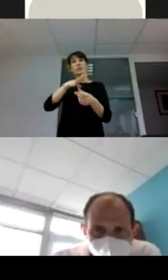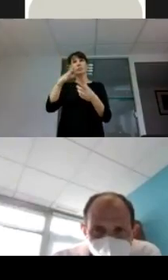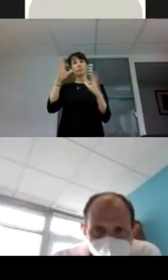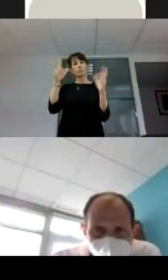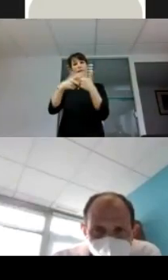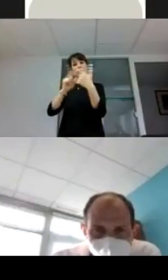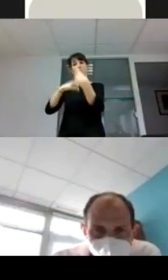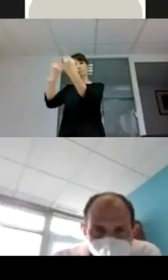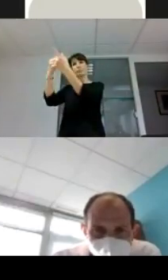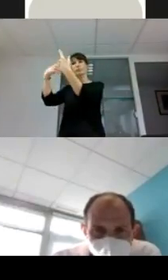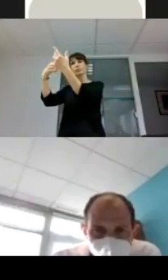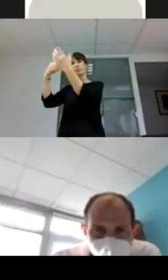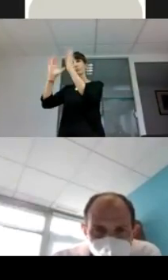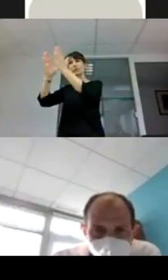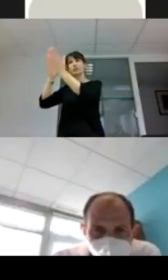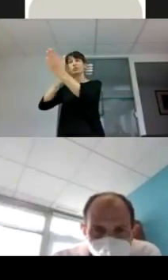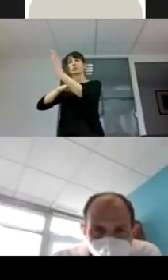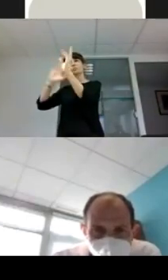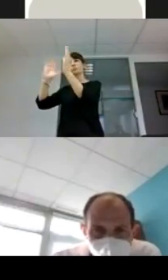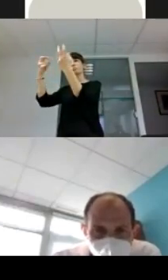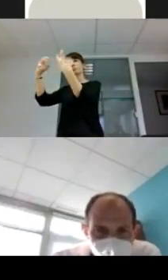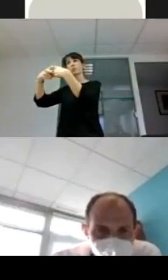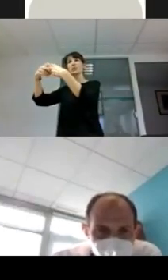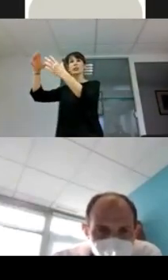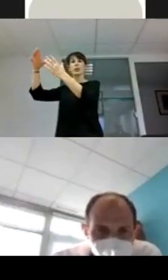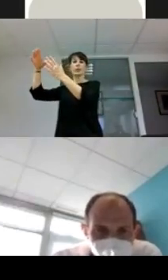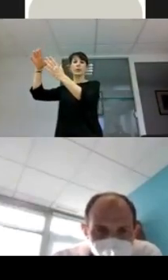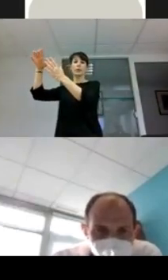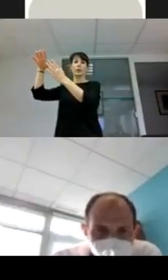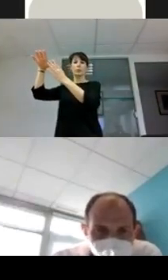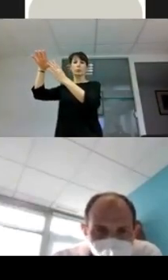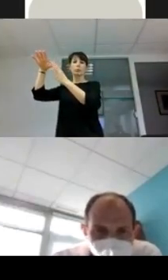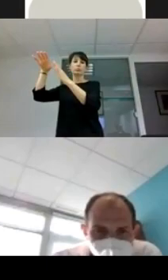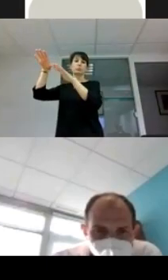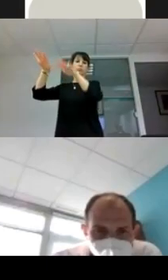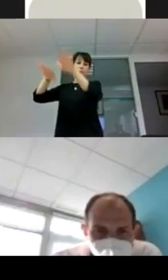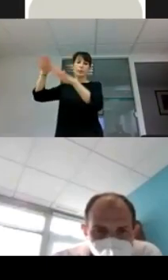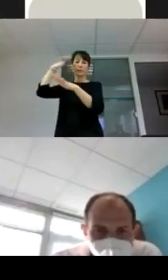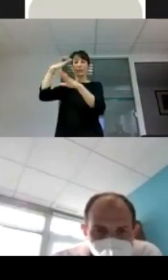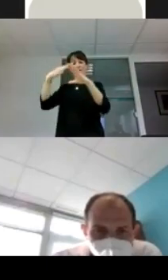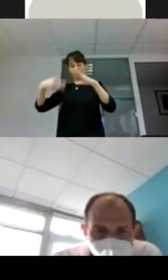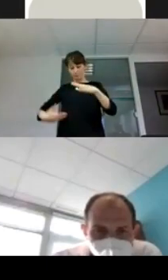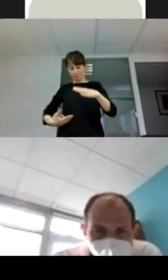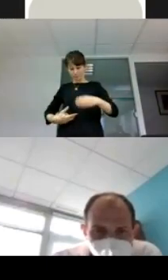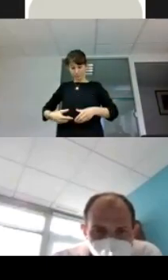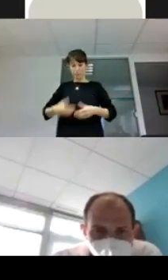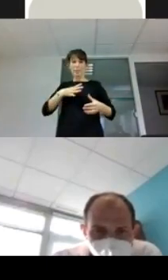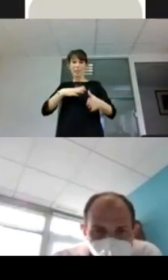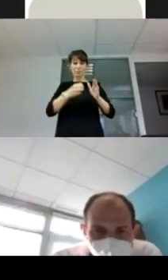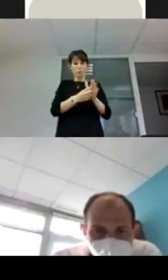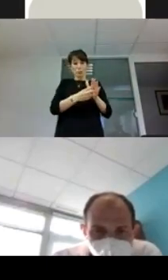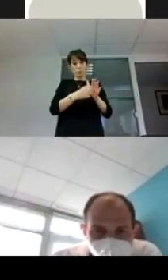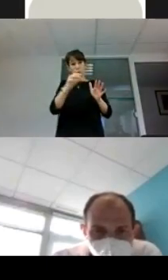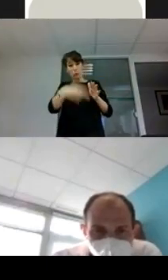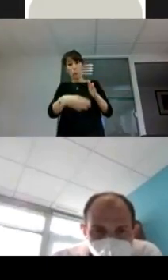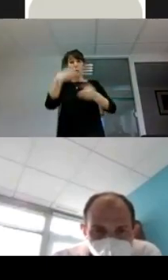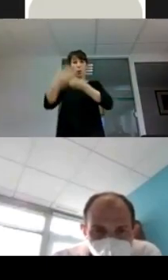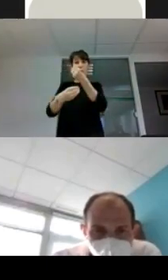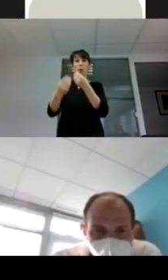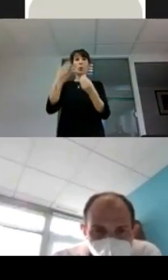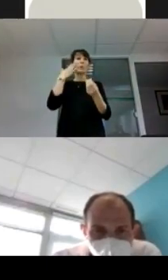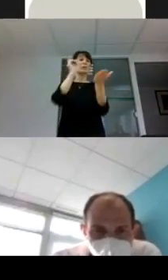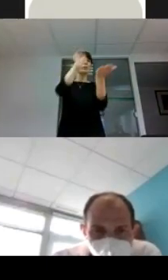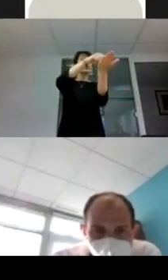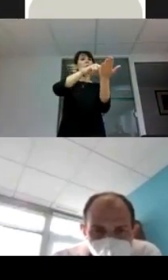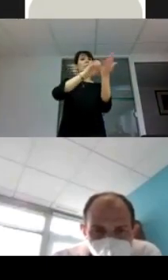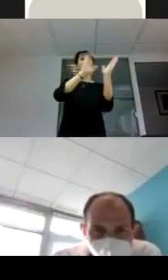a aussi un coût pour la sécurité sociale, c'est le coût du séjour de l'hospitalisation, qui est différent en fonction si on enlève ou pas